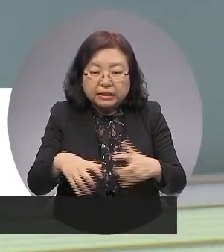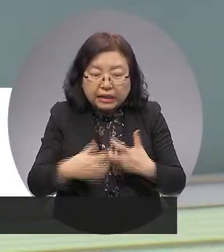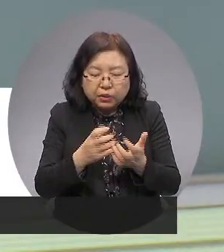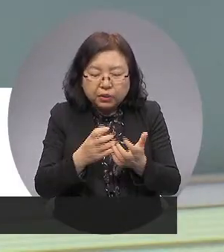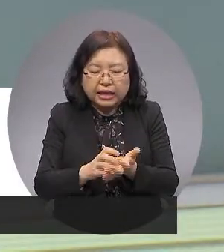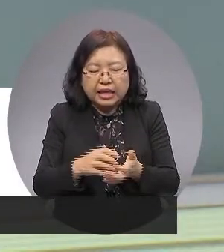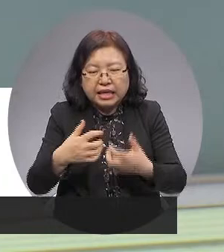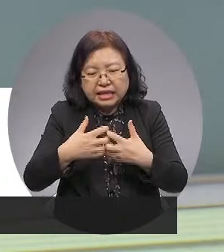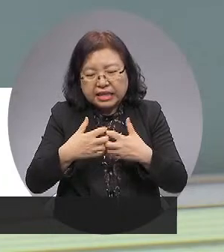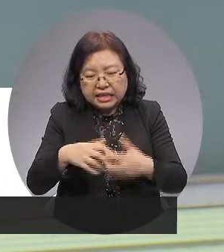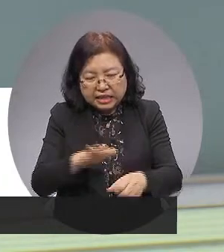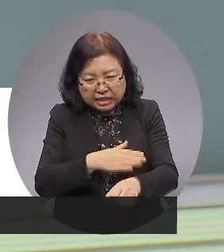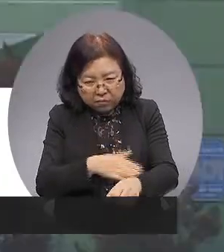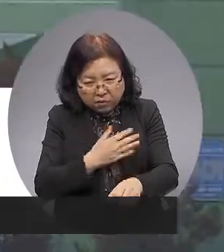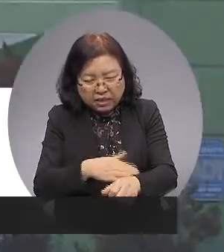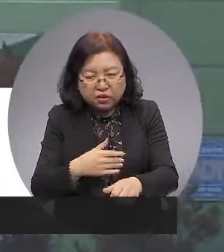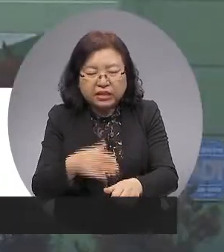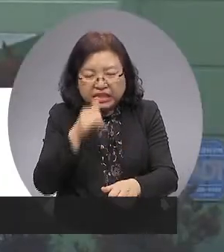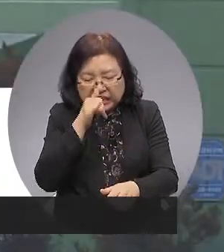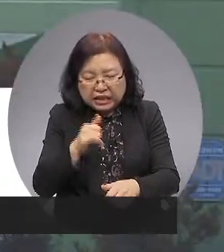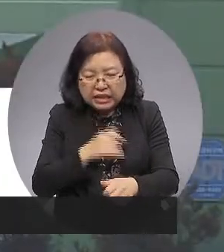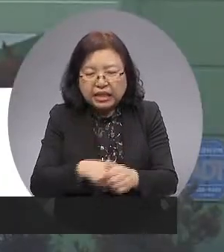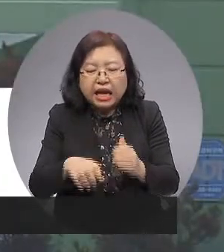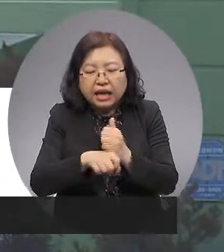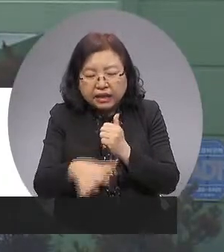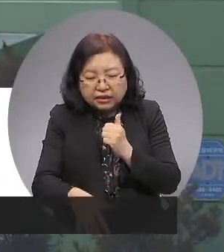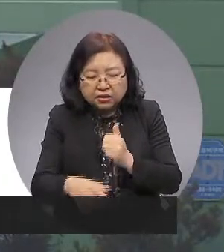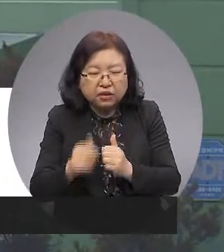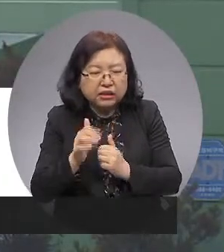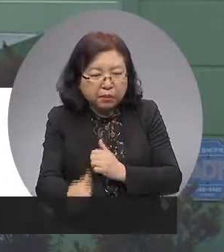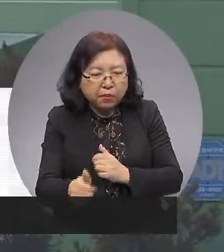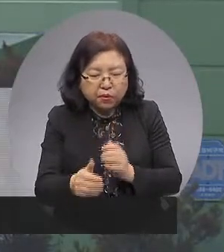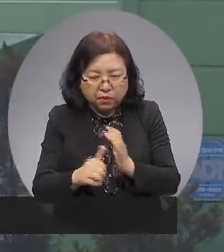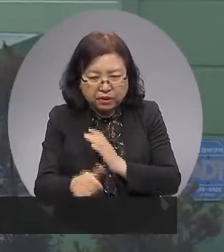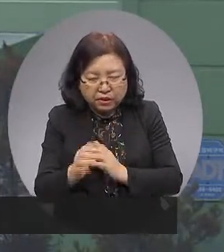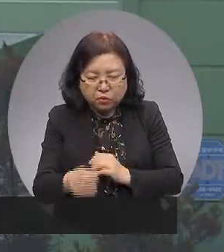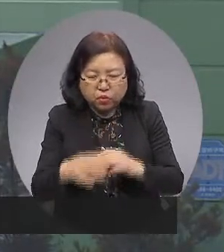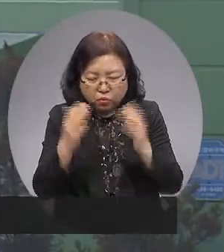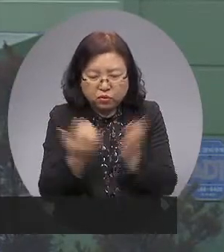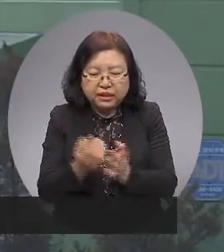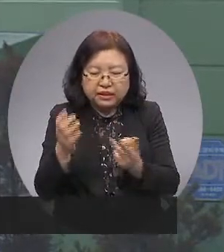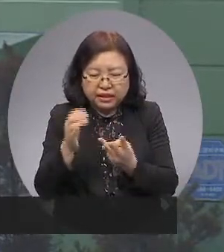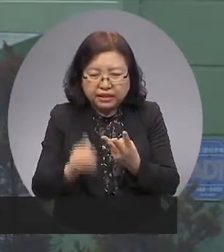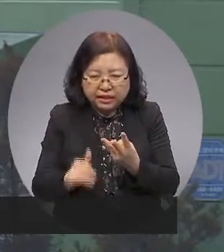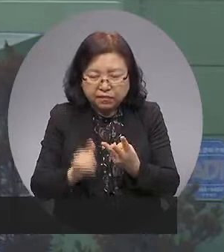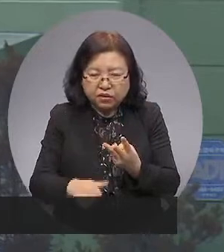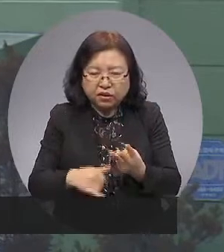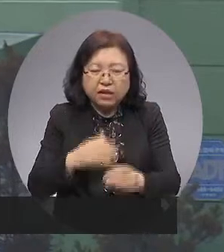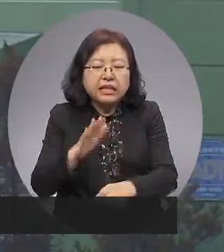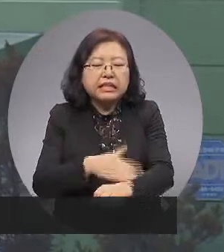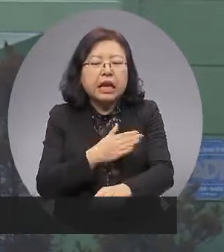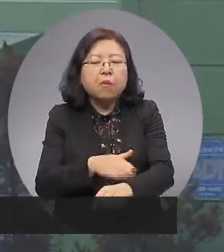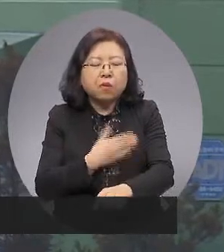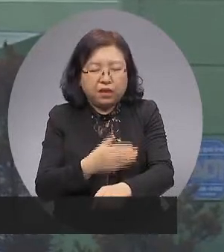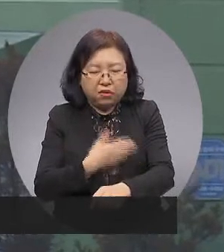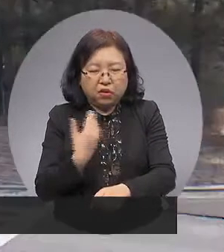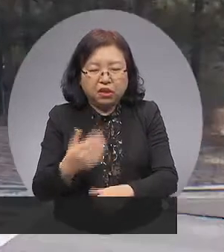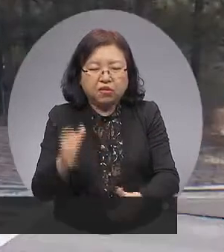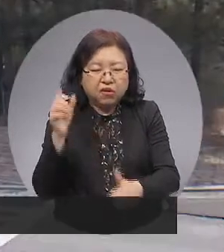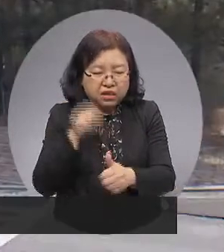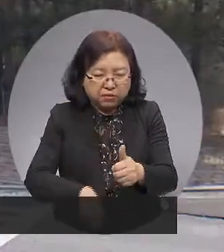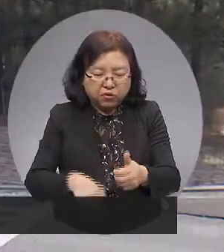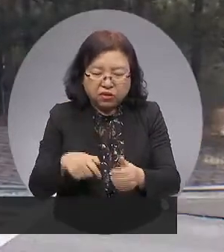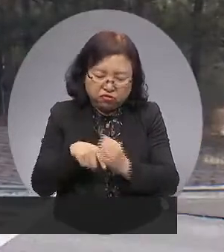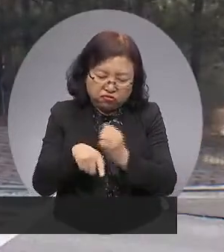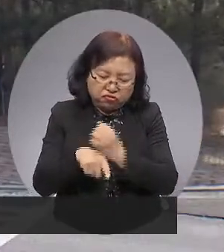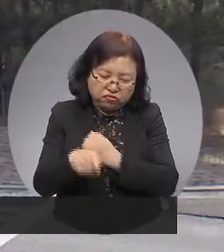오류로 과실 책임이 있는 하청업체 대표 등 모두 3명을 업무상 과실치사 혐의로 입건해 수사하고 있습니다.